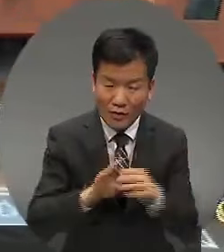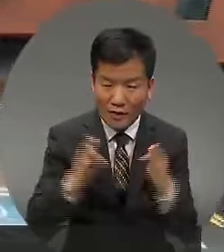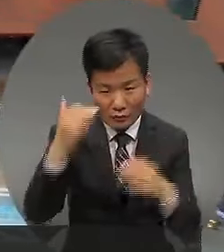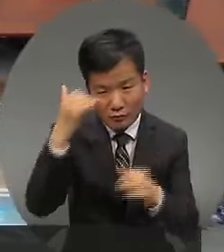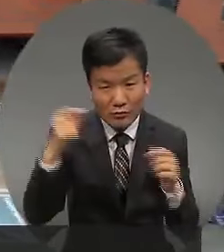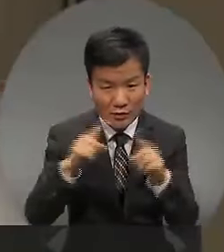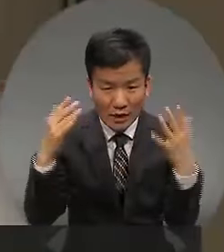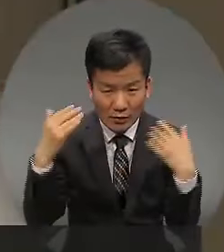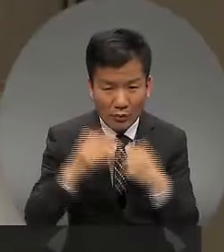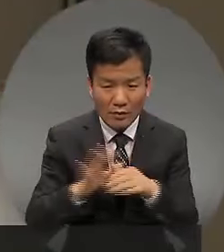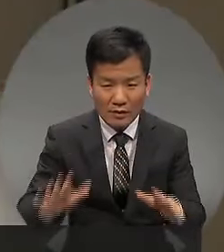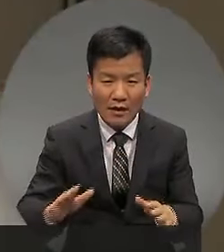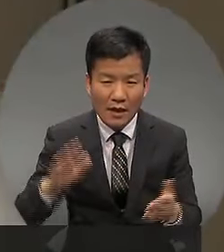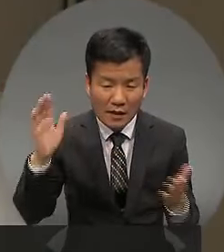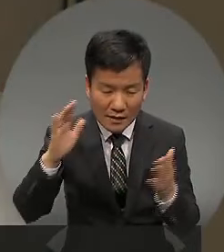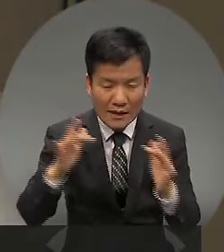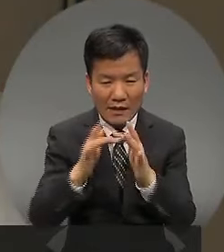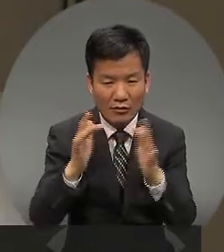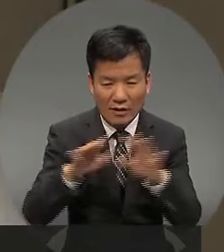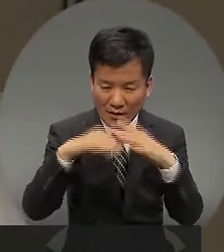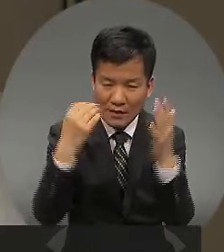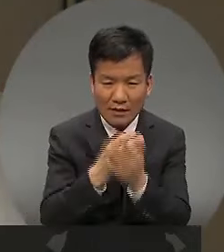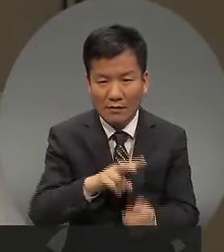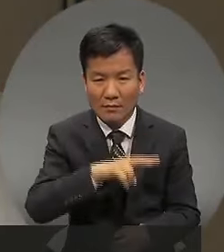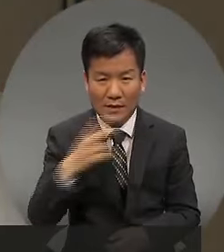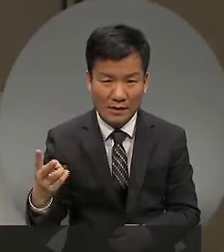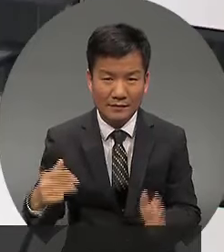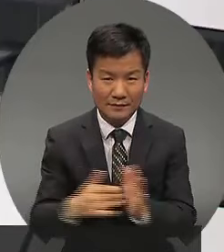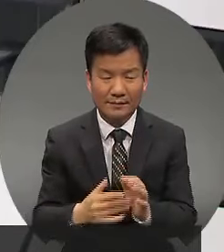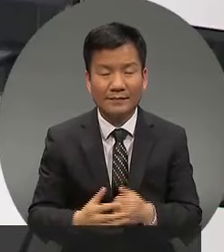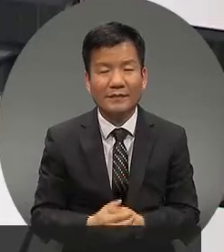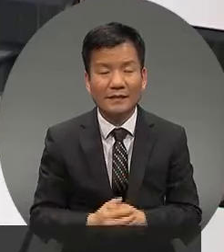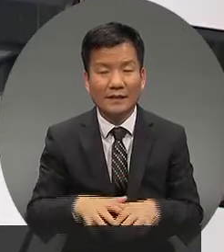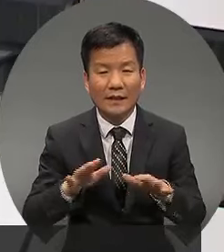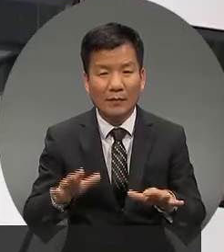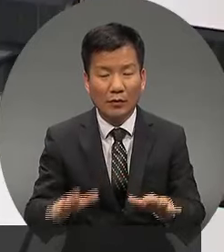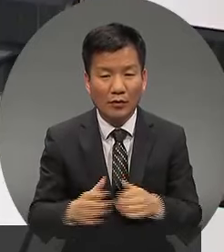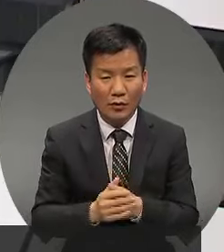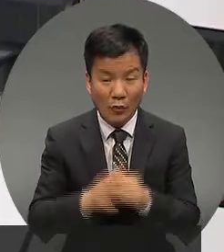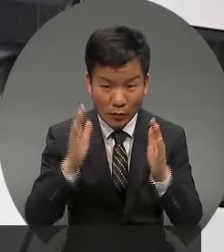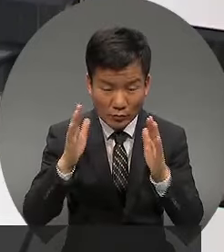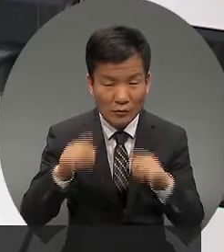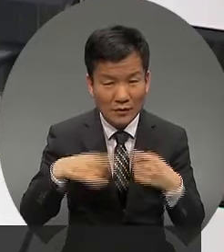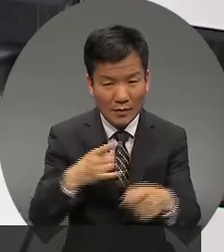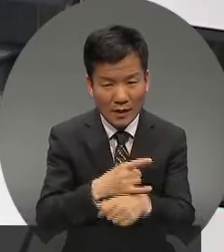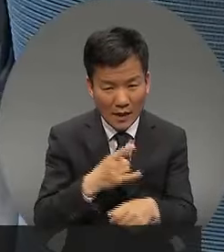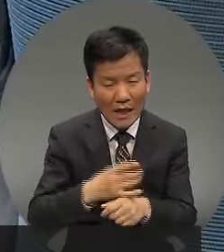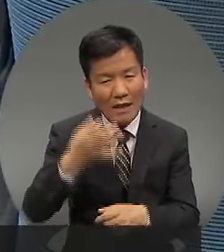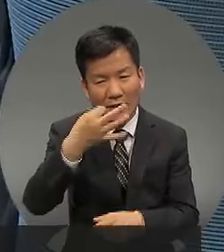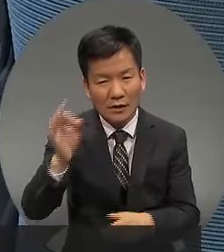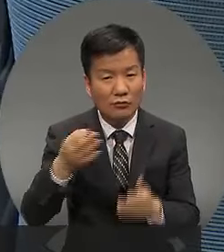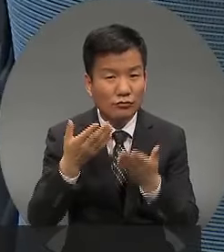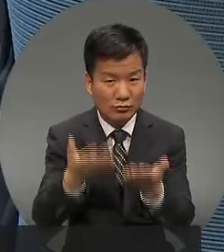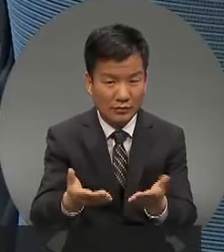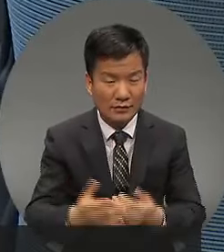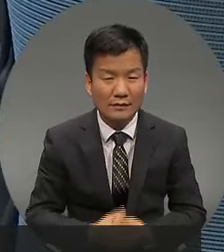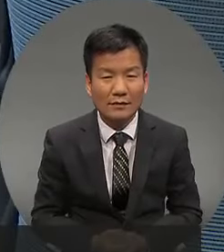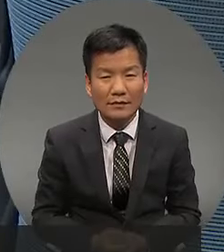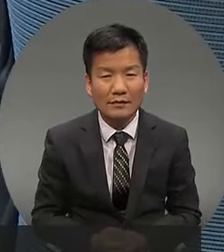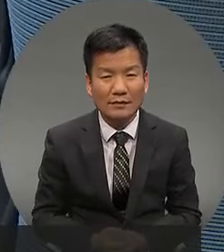의대는 아의 모든 수업을 온라인으로 전환했습니다 또 이번 학기 안에만 강의를 들으면 출석을 인정해 주기로